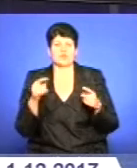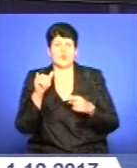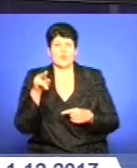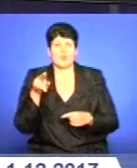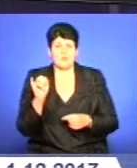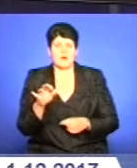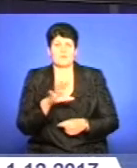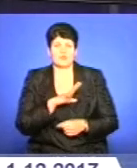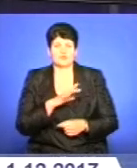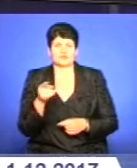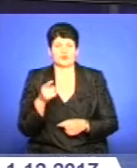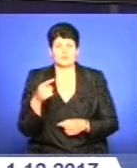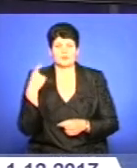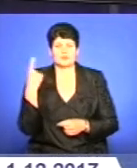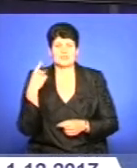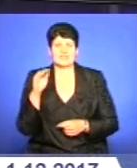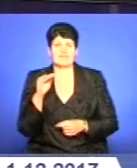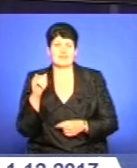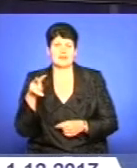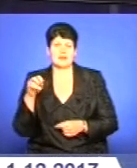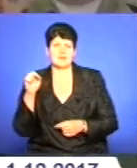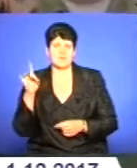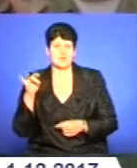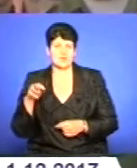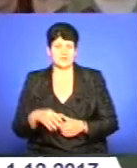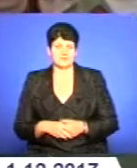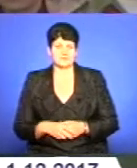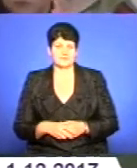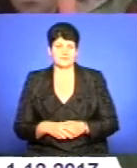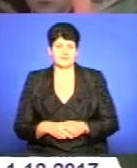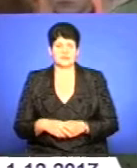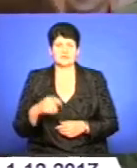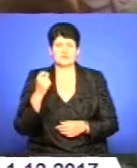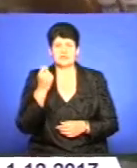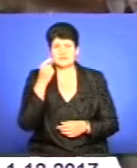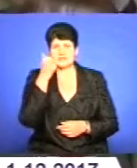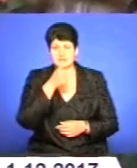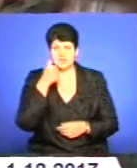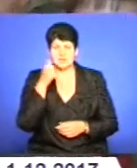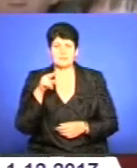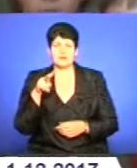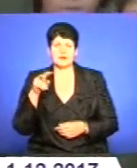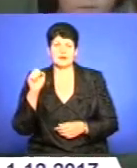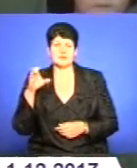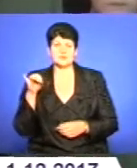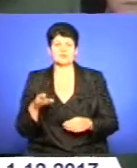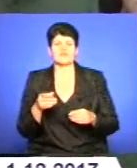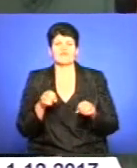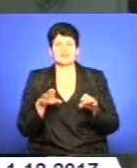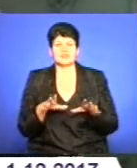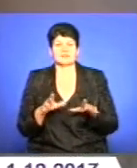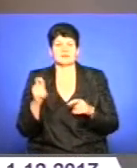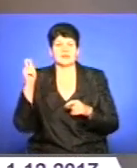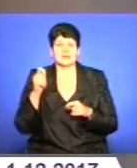в Тернопільській обласній філармонії. Детальніше у сюжеті. 11-річний пластун Дмитро Колопенюк вирішив відвідати захід, бо